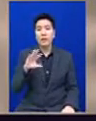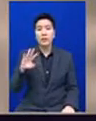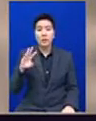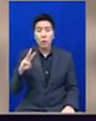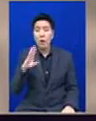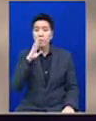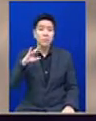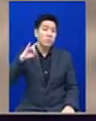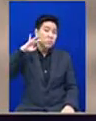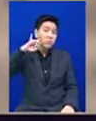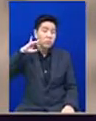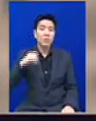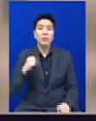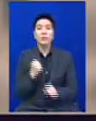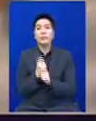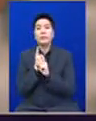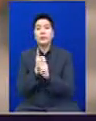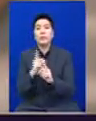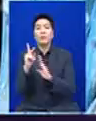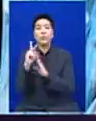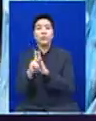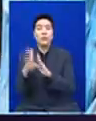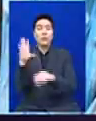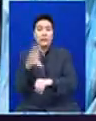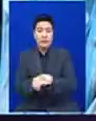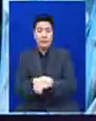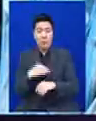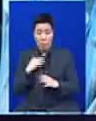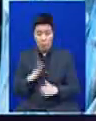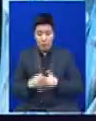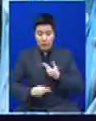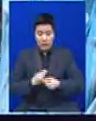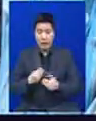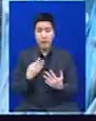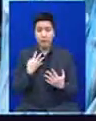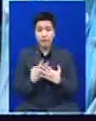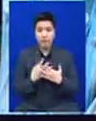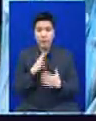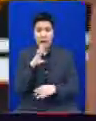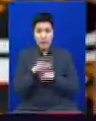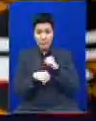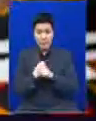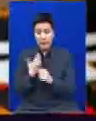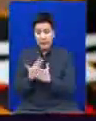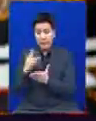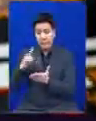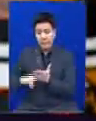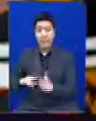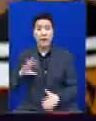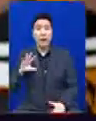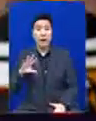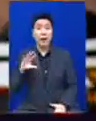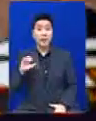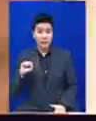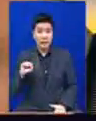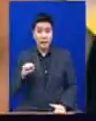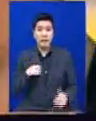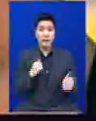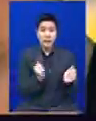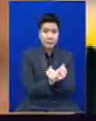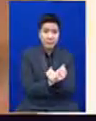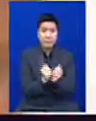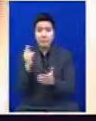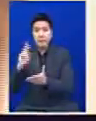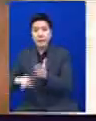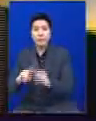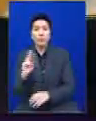ำเนินการตามกฎหมายโดยผู้จำหน่ายสินค้ามีโทษจำคุกไม่เกิน5ปีหรือปรับไม่เกิน 500,000 บาทหรือทั้งจำทั้งปรับ